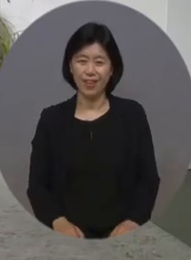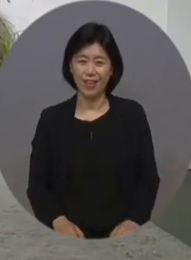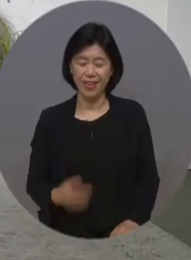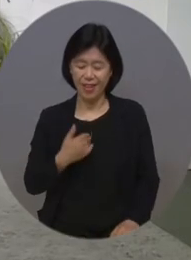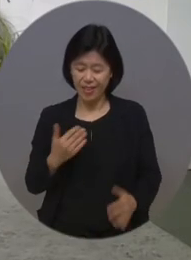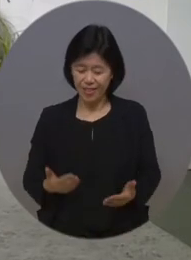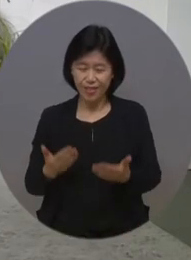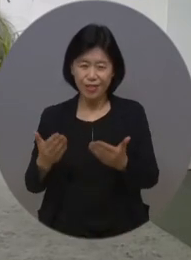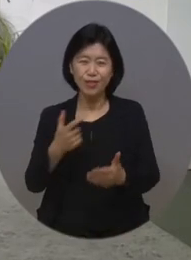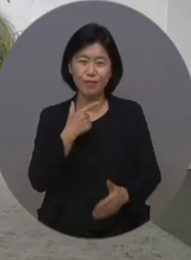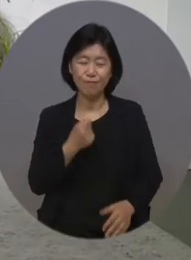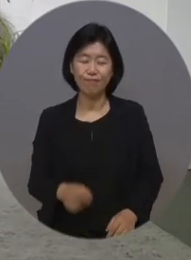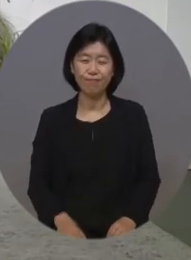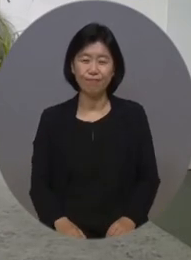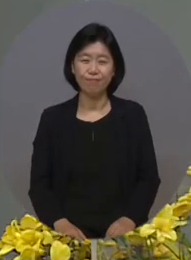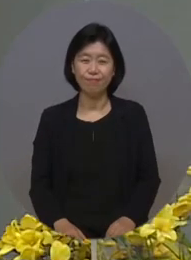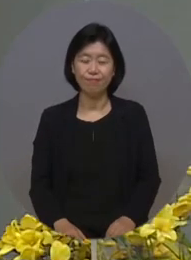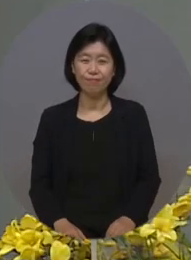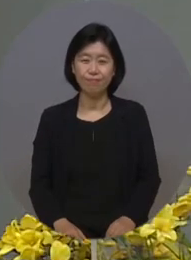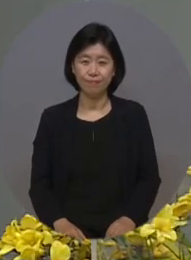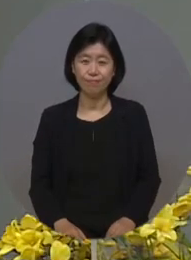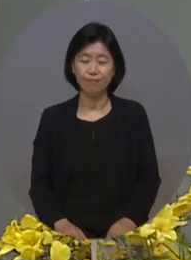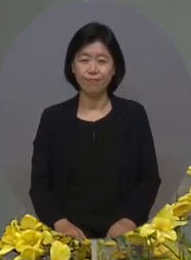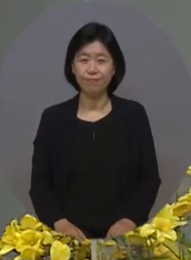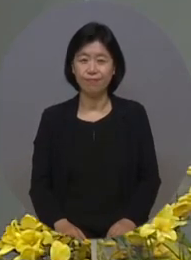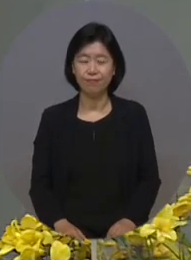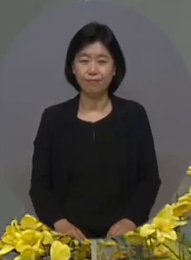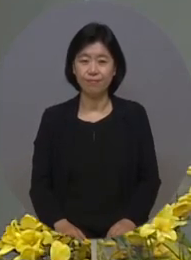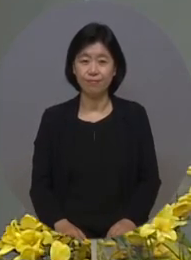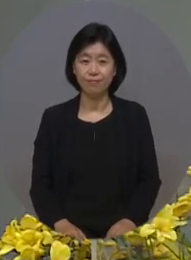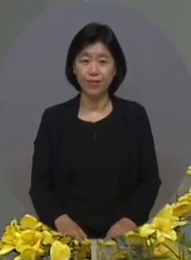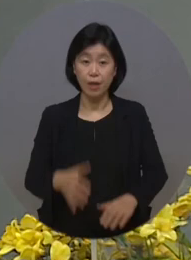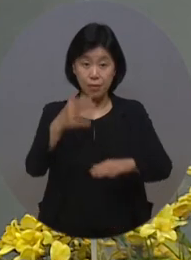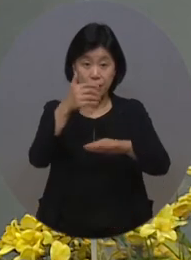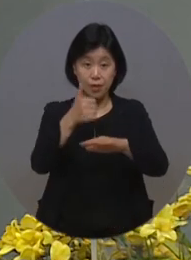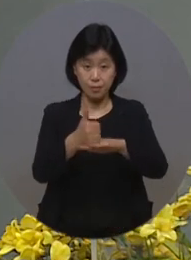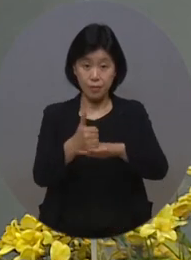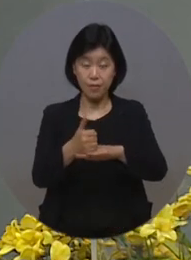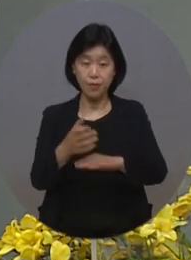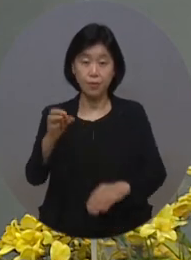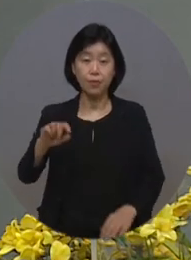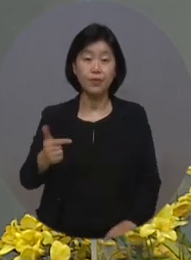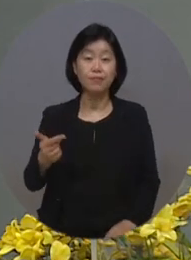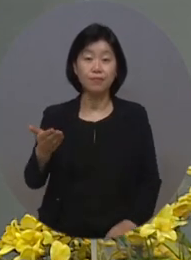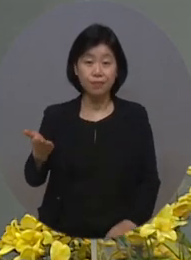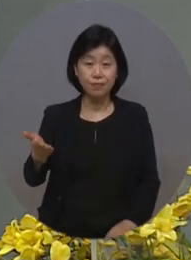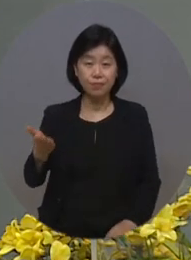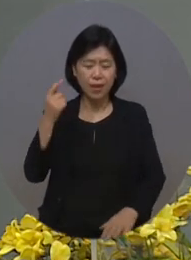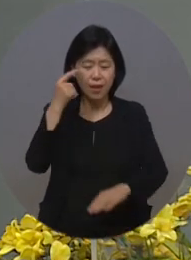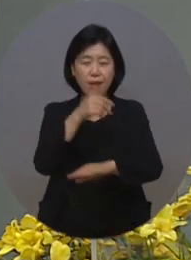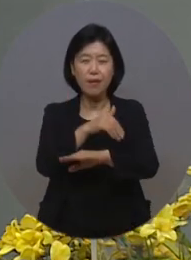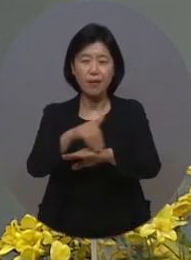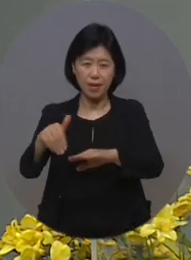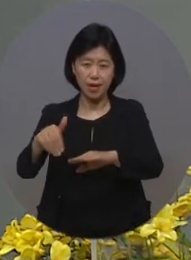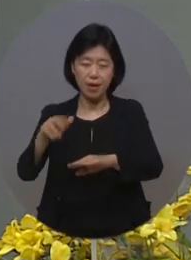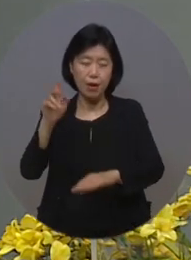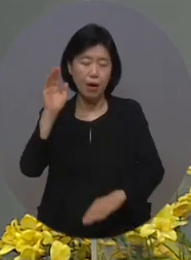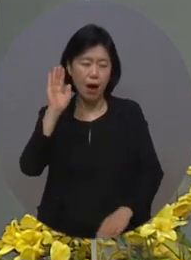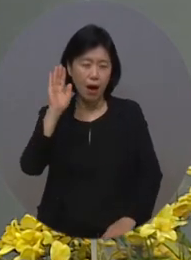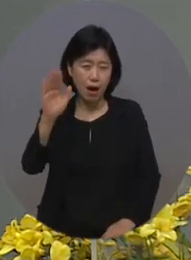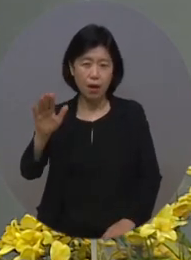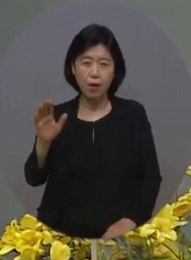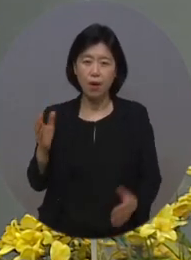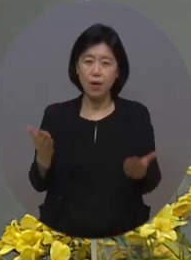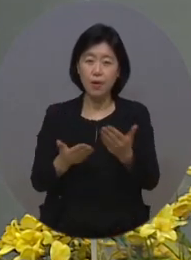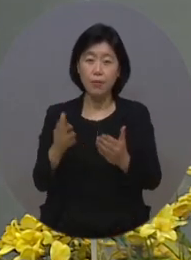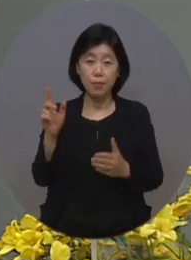겁니다 자 그리고 요 이제 마지막으로 앞으로 원인은 지사 님의 이렇게 외계의 에 미래를 좀 듣고